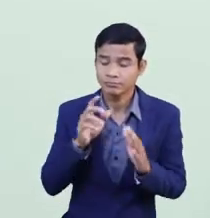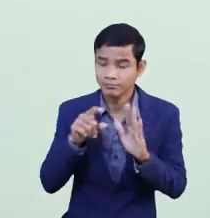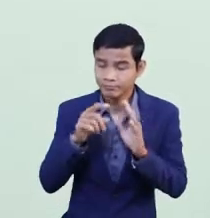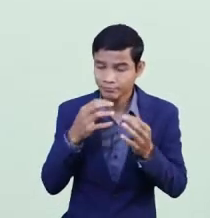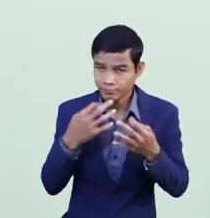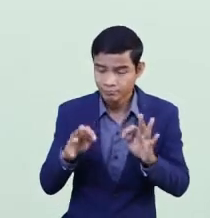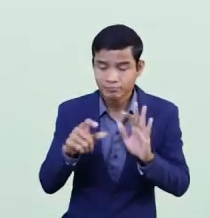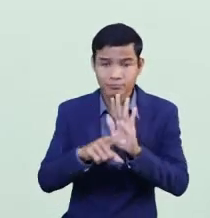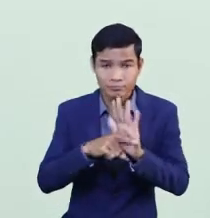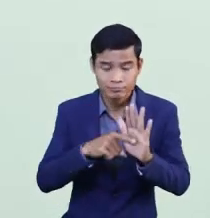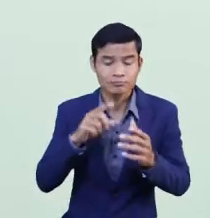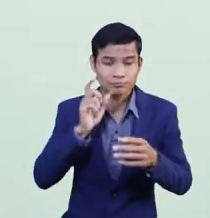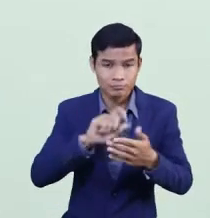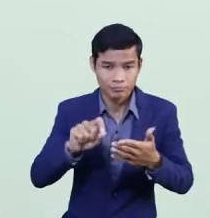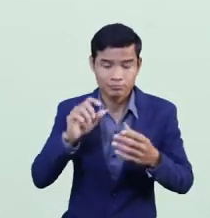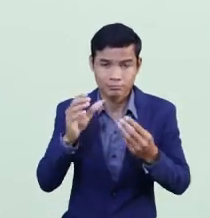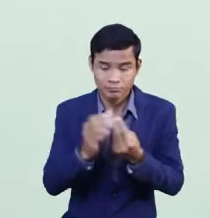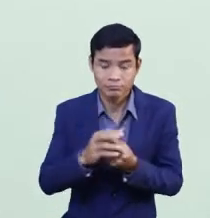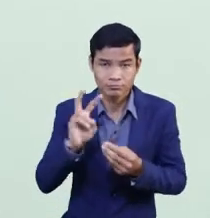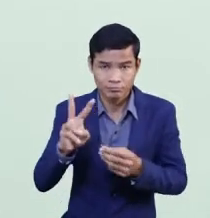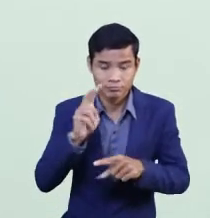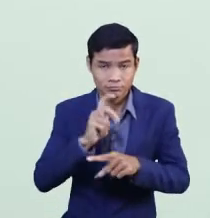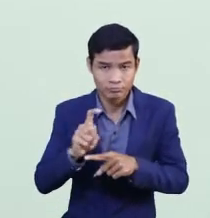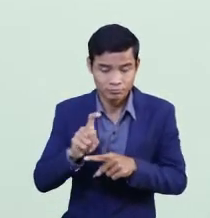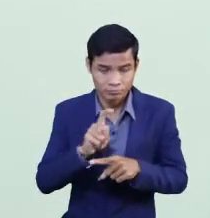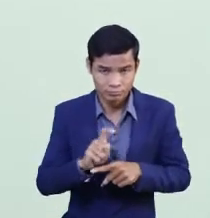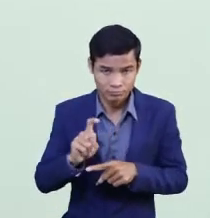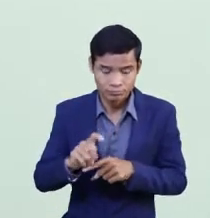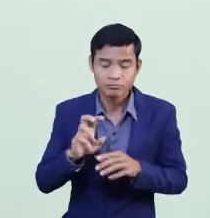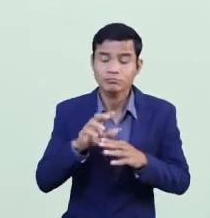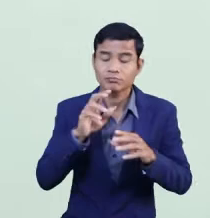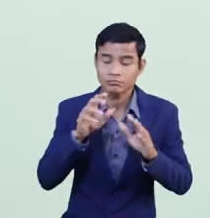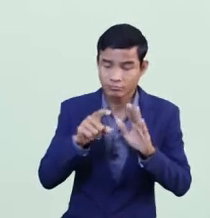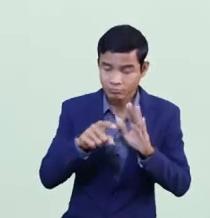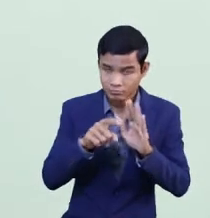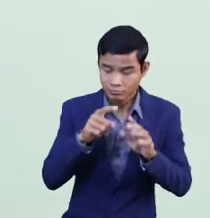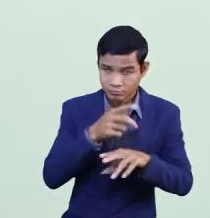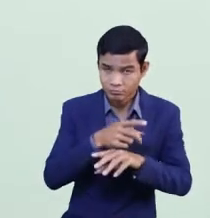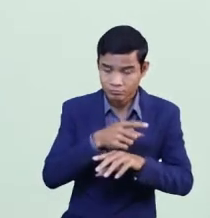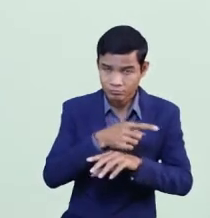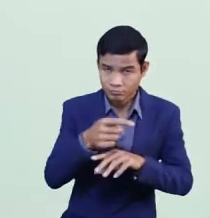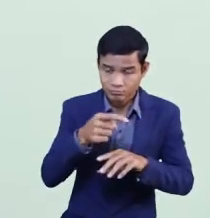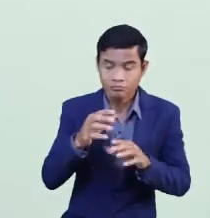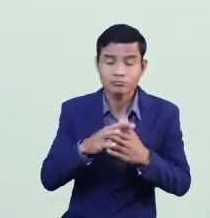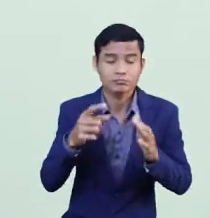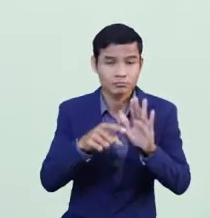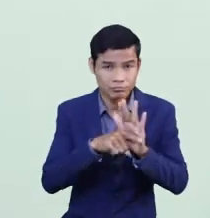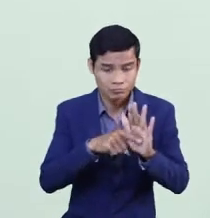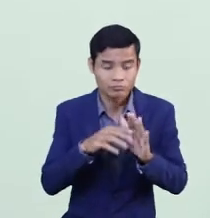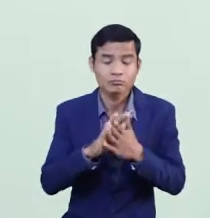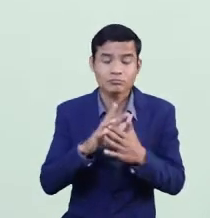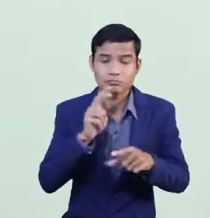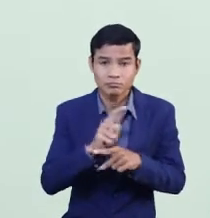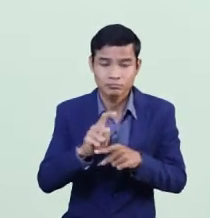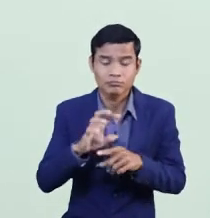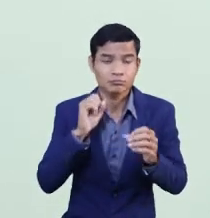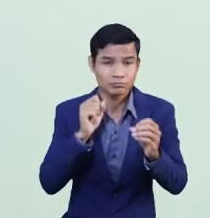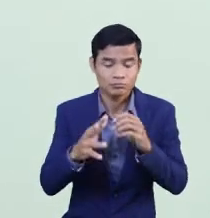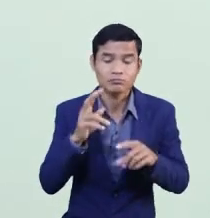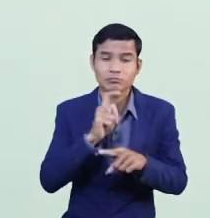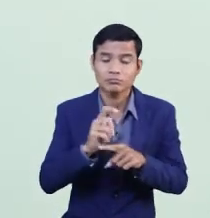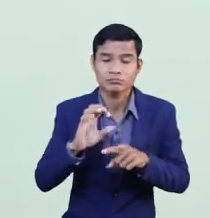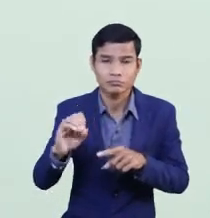វសរសេរចំនួនទាំង2ឲ្យត្រូវតាមខ្ទង់រួចដកលេខតាមខ្ទង់ដល់ចាប់ដើម2ខ្ទង់រាយចាល្អ